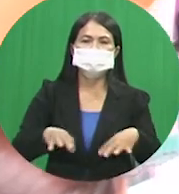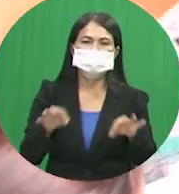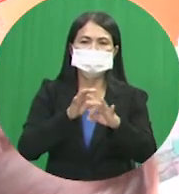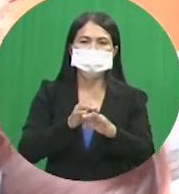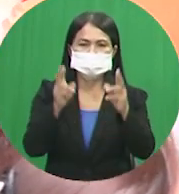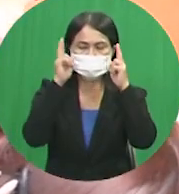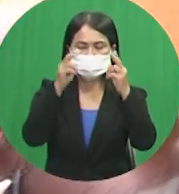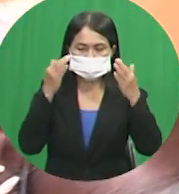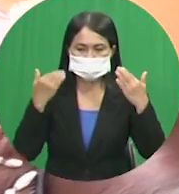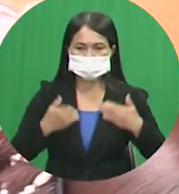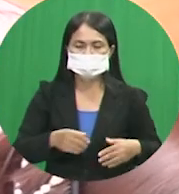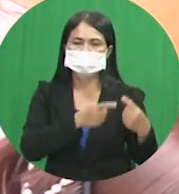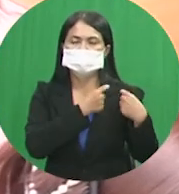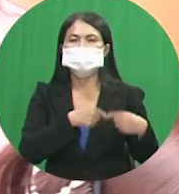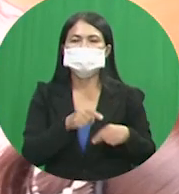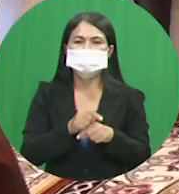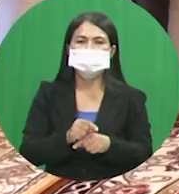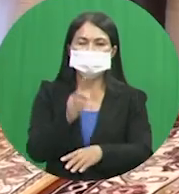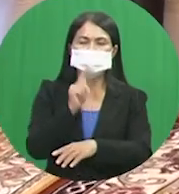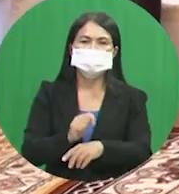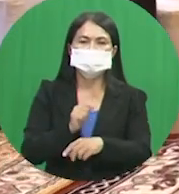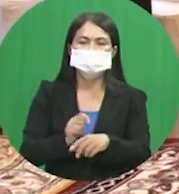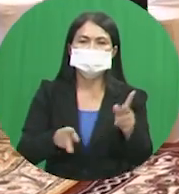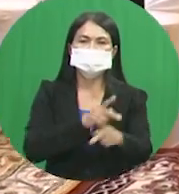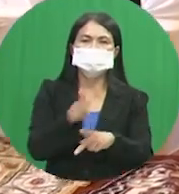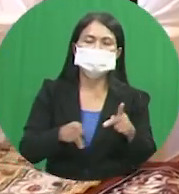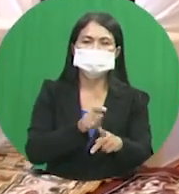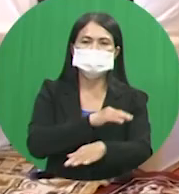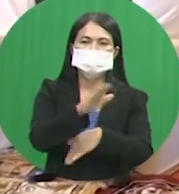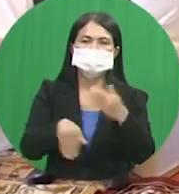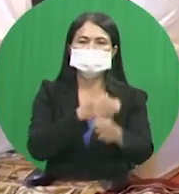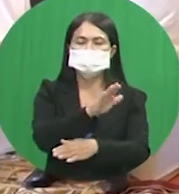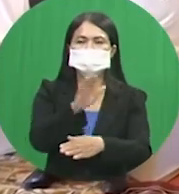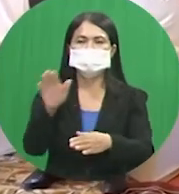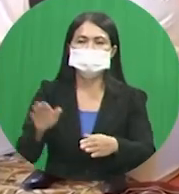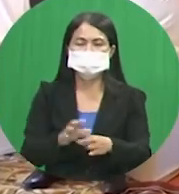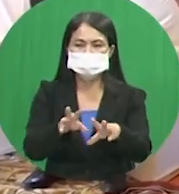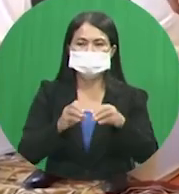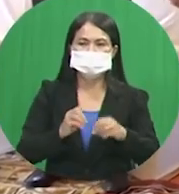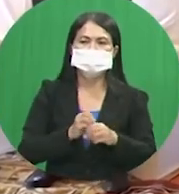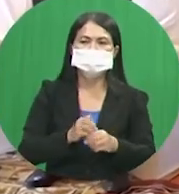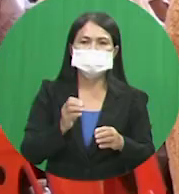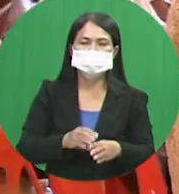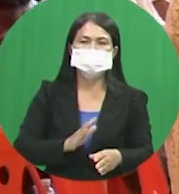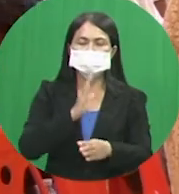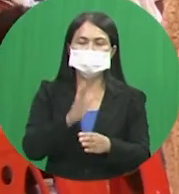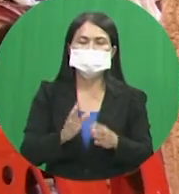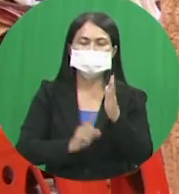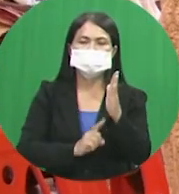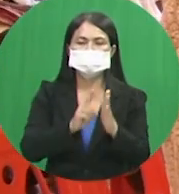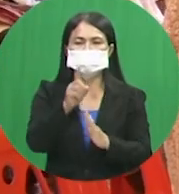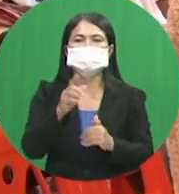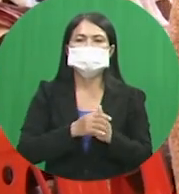นมกาเอาปรุงกายวิจารจัดดอประไปสำหรับประเชียวประวัดกรุบกรุบรูปดำใบตุบบานในสกไดซอกสกไดจำร